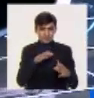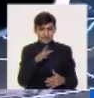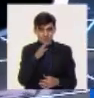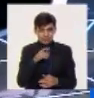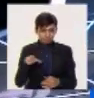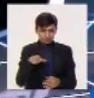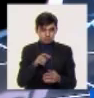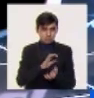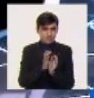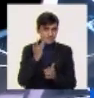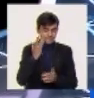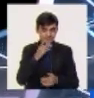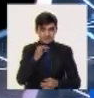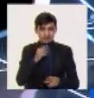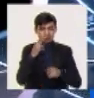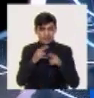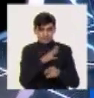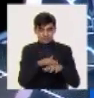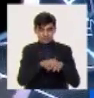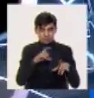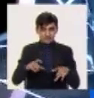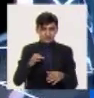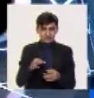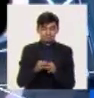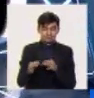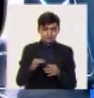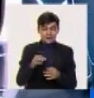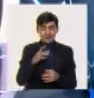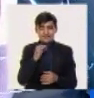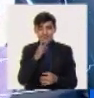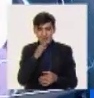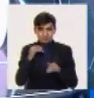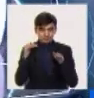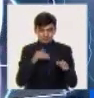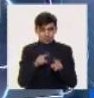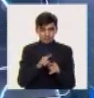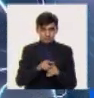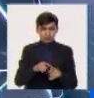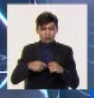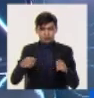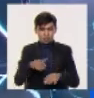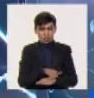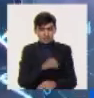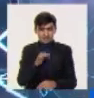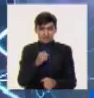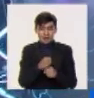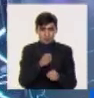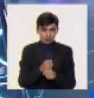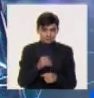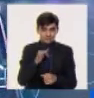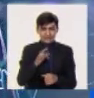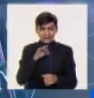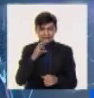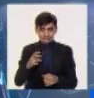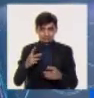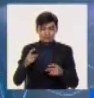маршруту переполненными. Пассажиры жалуются, что интервал между маршрутами слишком большой, поэтому приходится добираться на работу и домой с риском